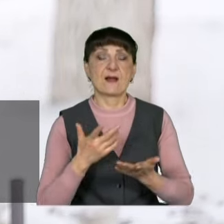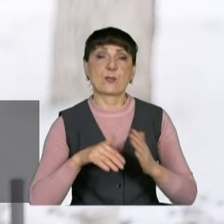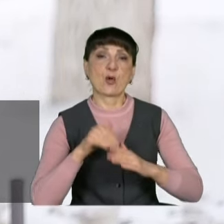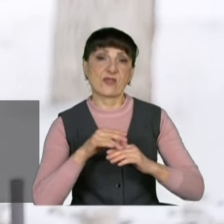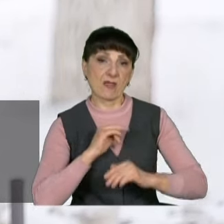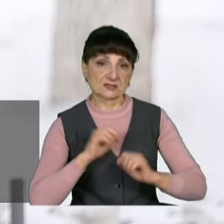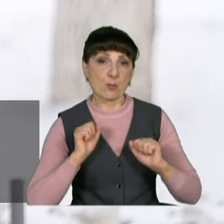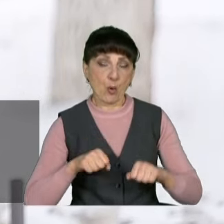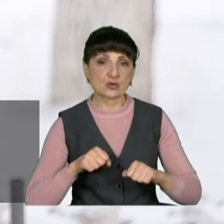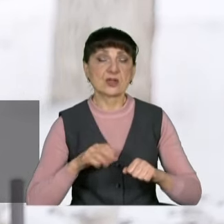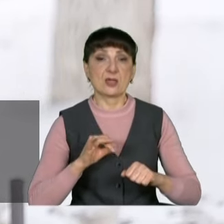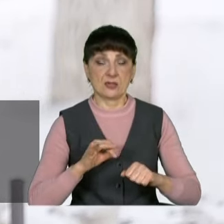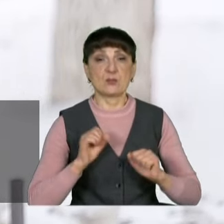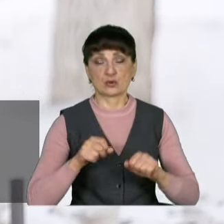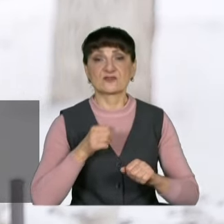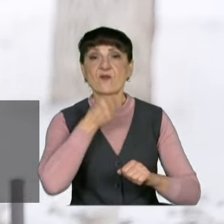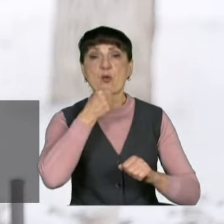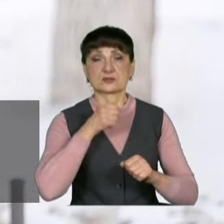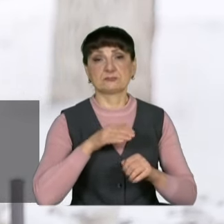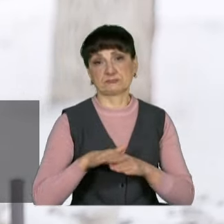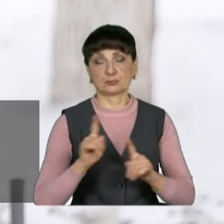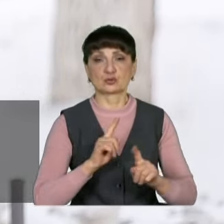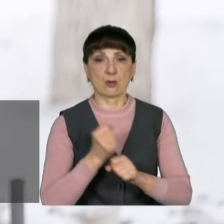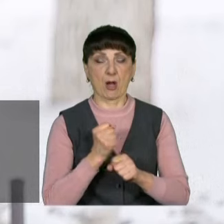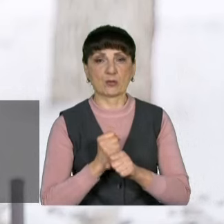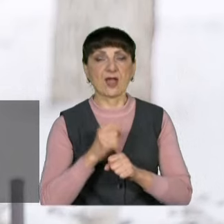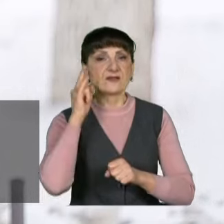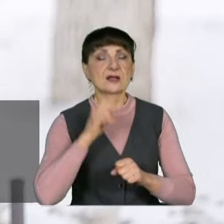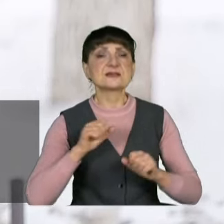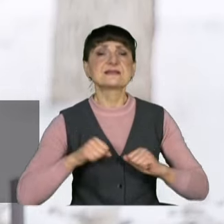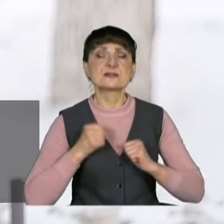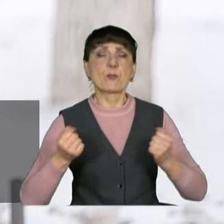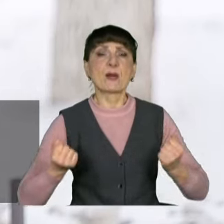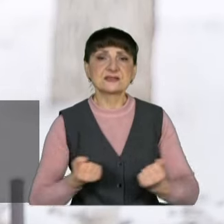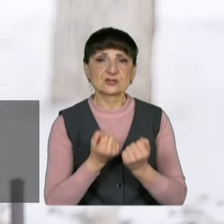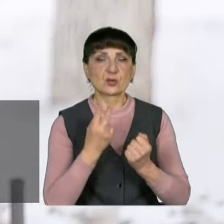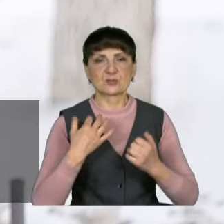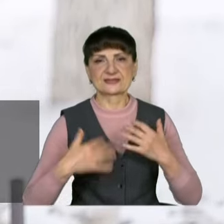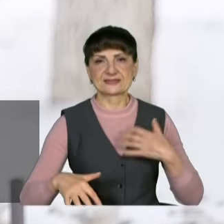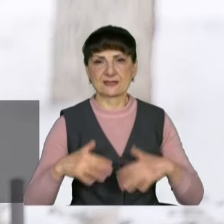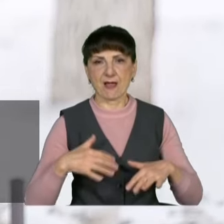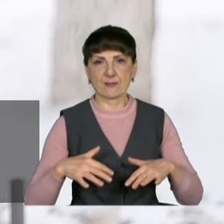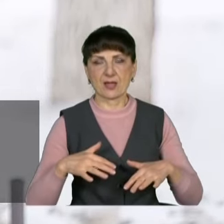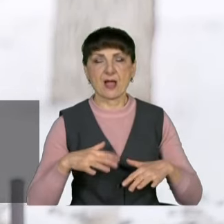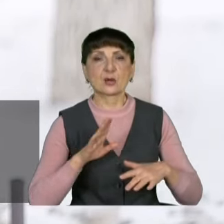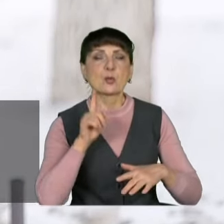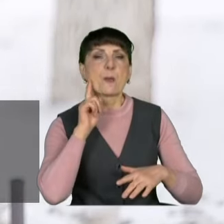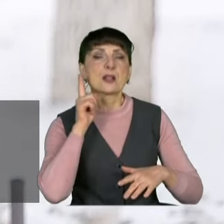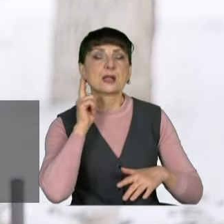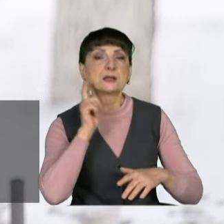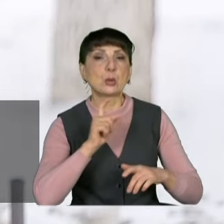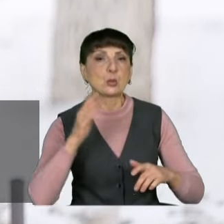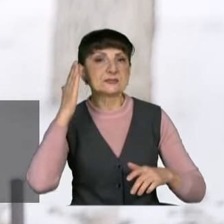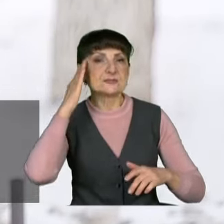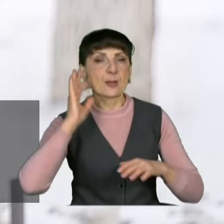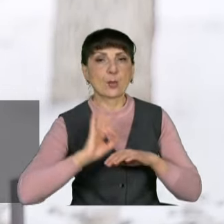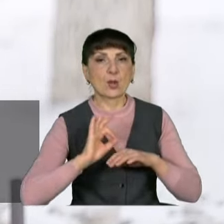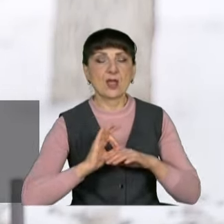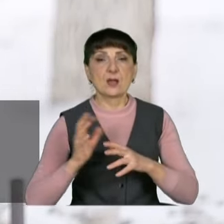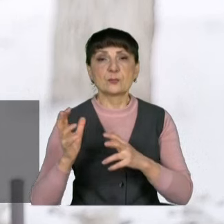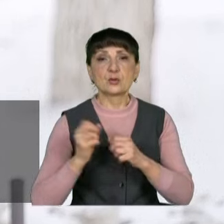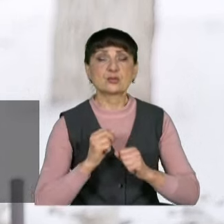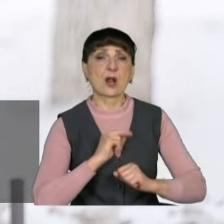профессию и реализовываться во взрослой жизни. В Казахстане их стараются поддерживать, но пока очень слабо. Молодых людей с ментальными нарушениями берут на работу в